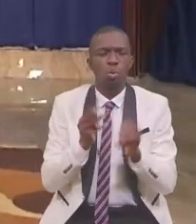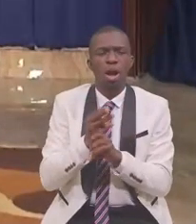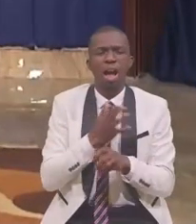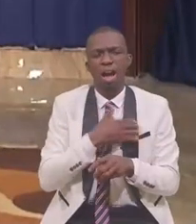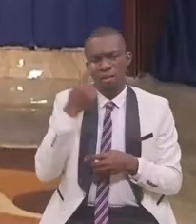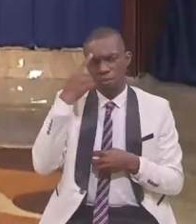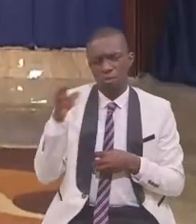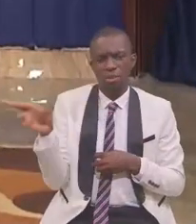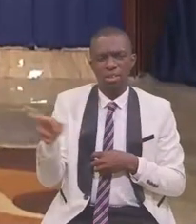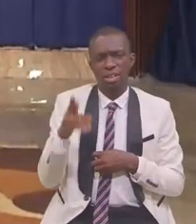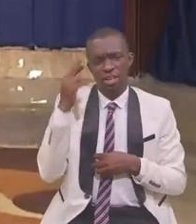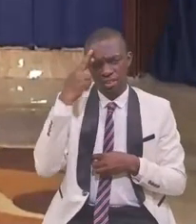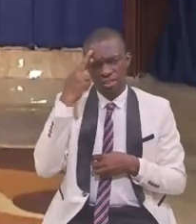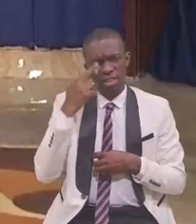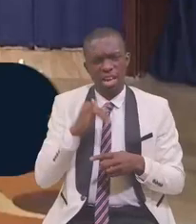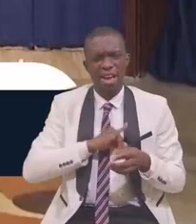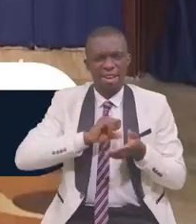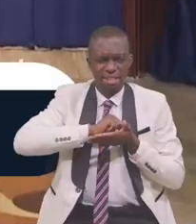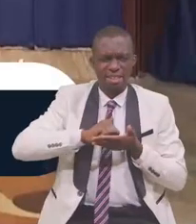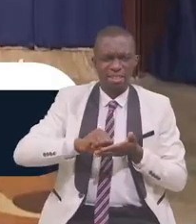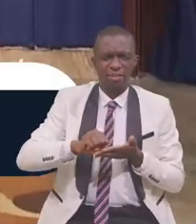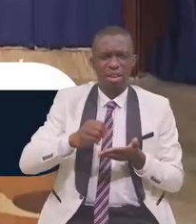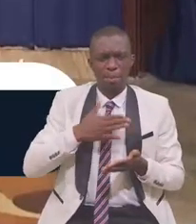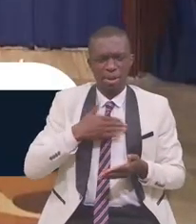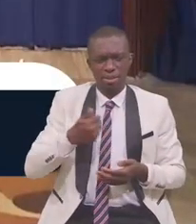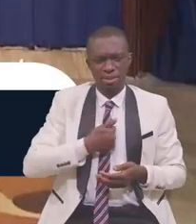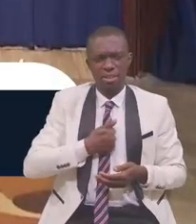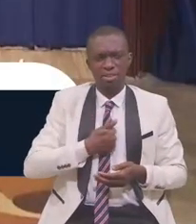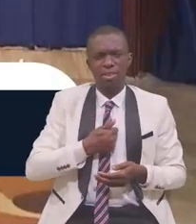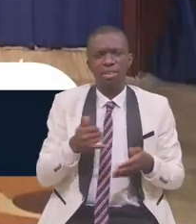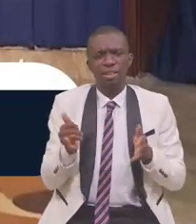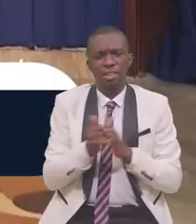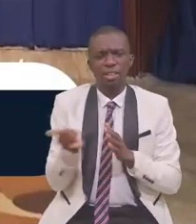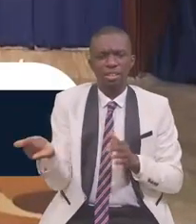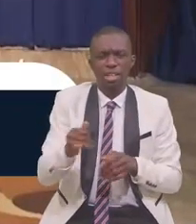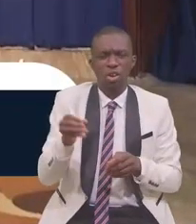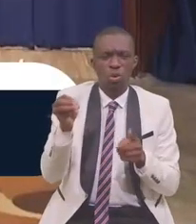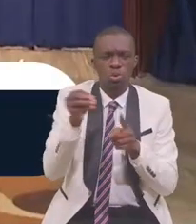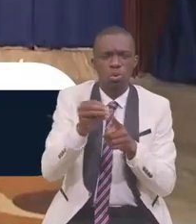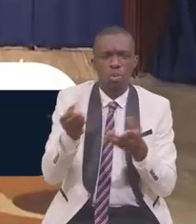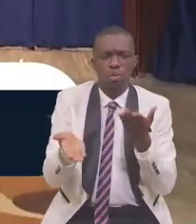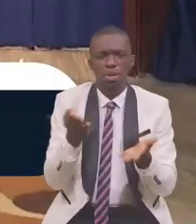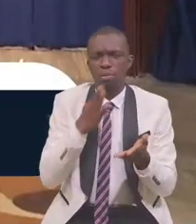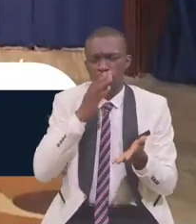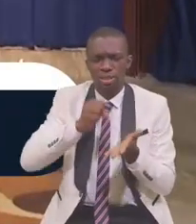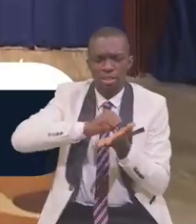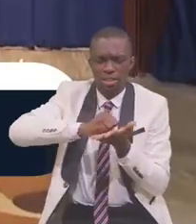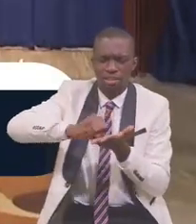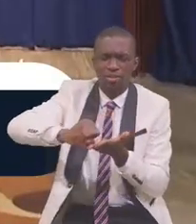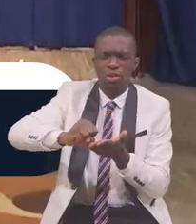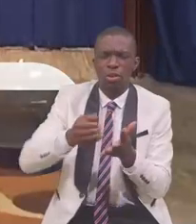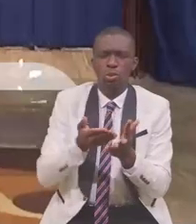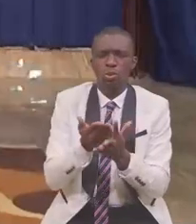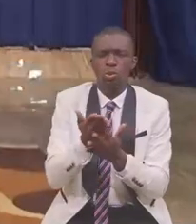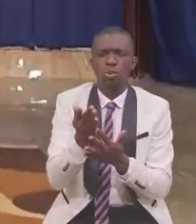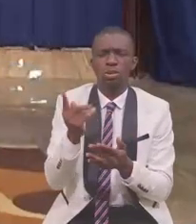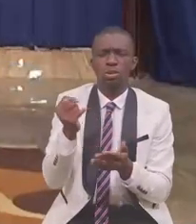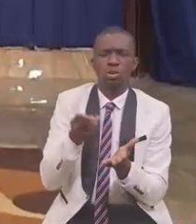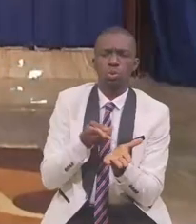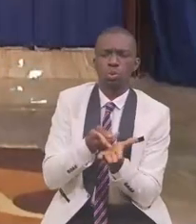sanctifie moi-même pour eux, afin qu'eux aussi soient sanctifiés par la vérité. Ce sont